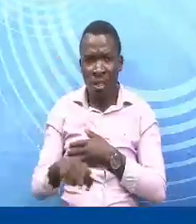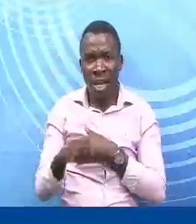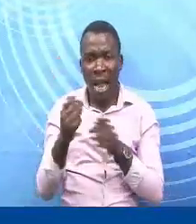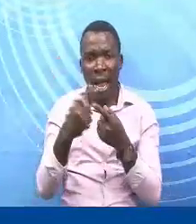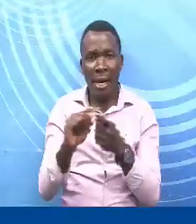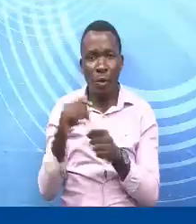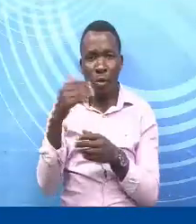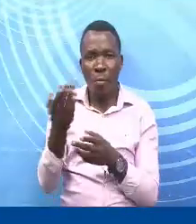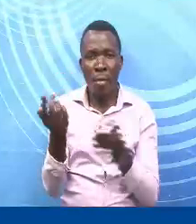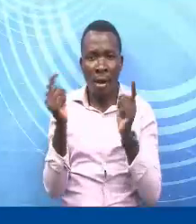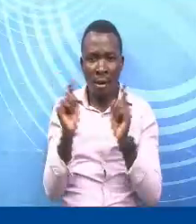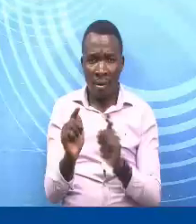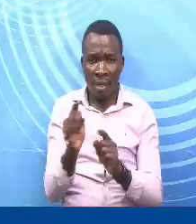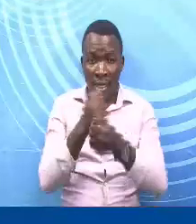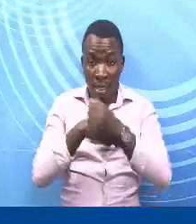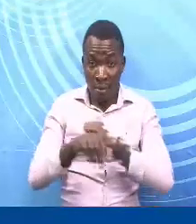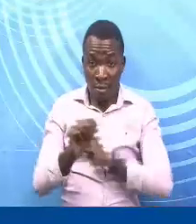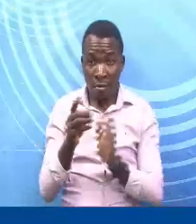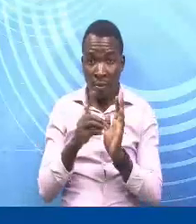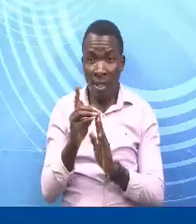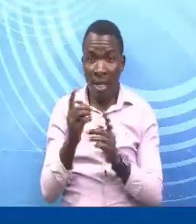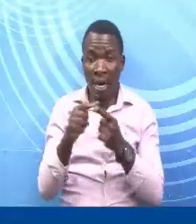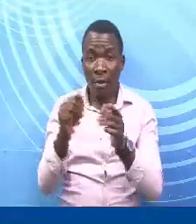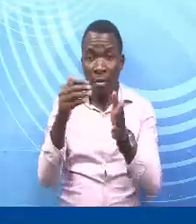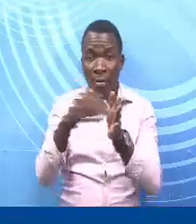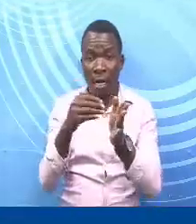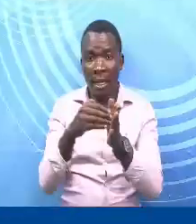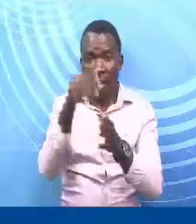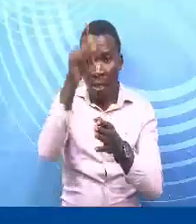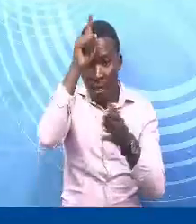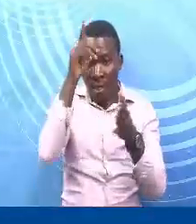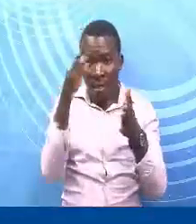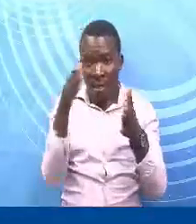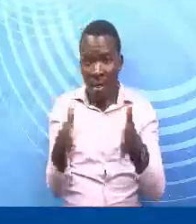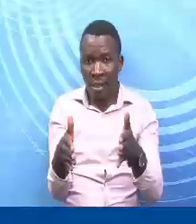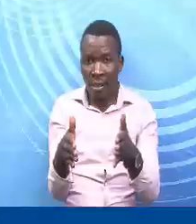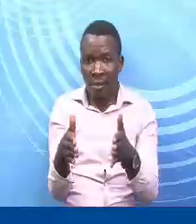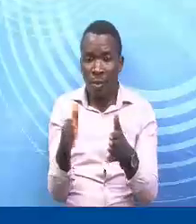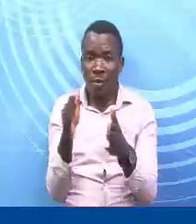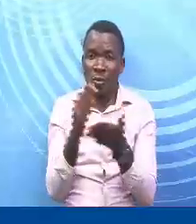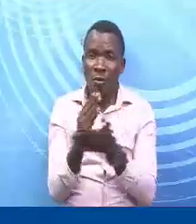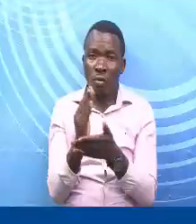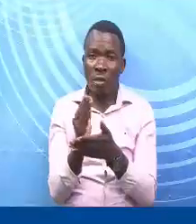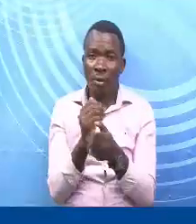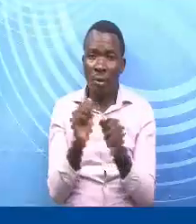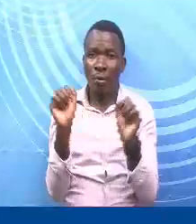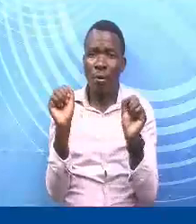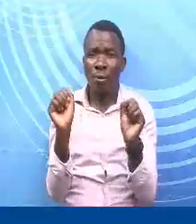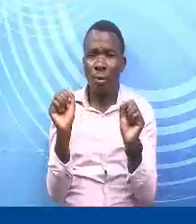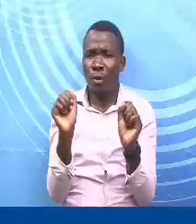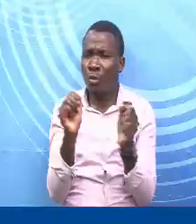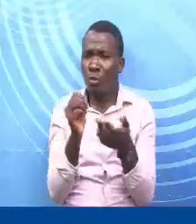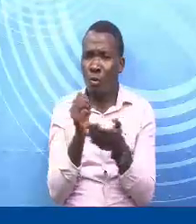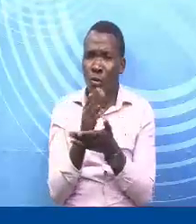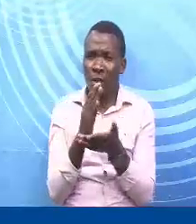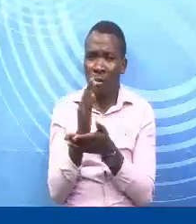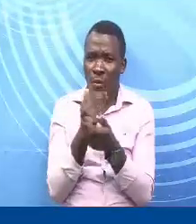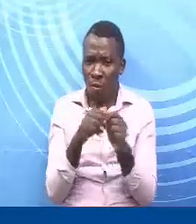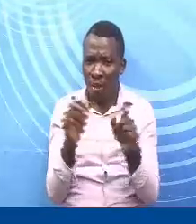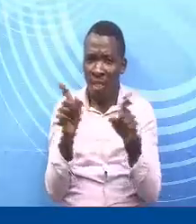ari ibikorwa by'iterambere ariko bije no kubangamira abaturage nibohoye nimutubahoye nimutubahoye nk'uko